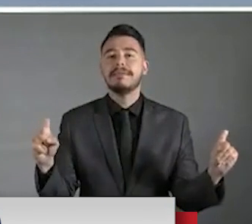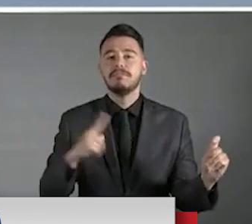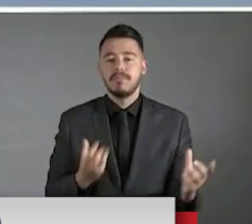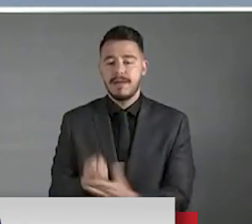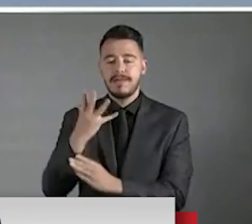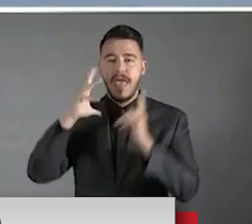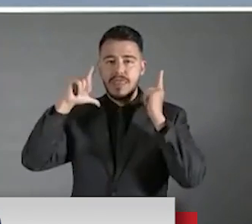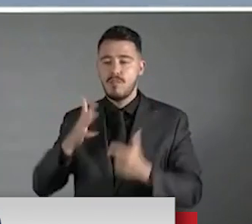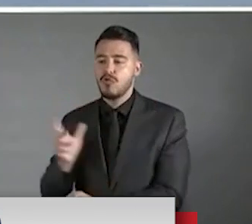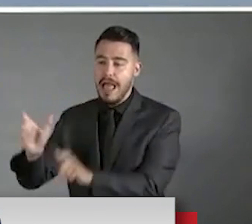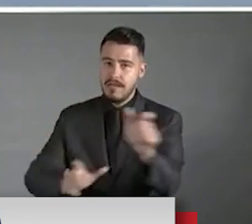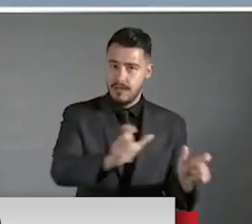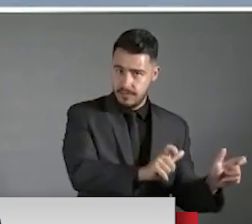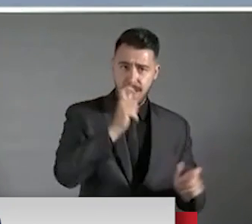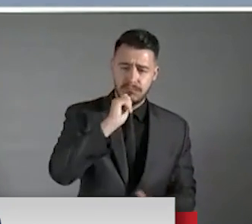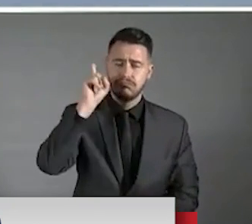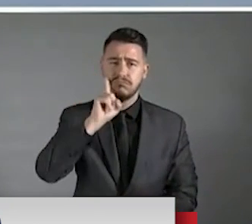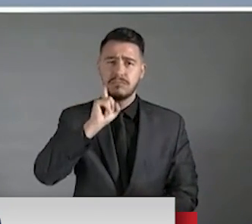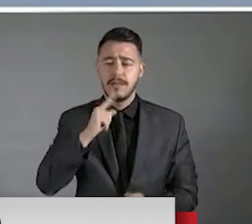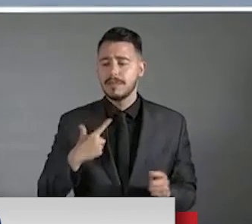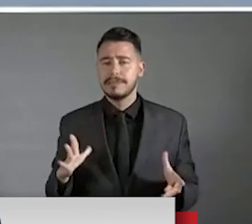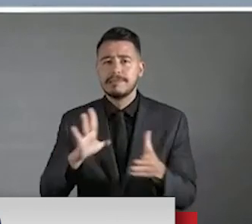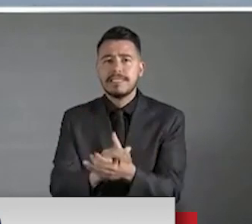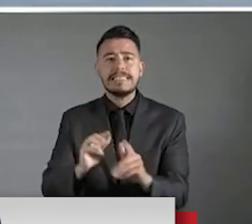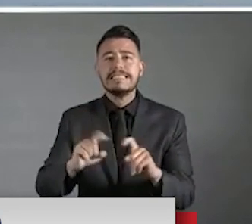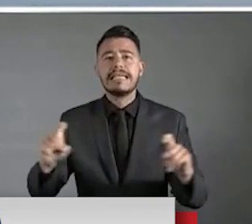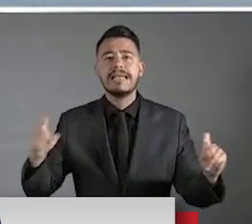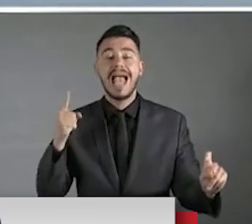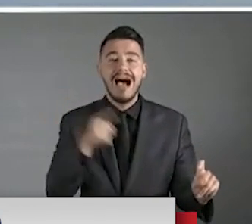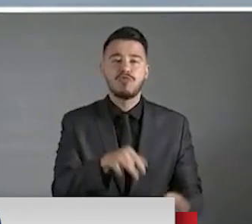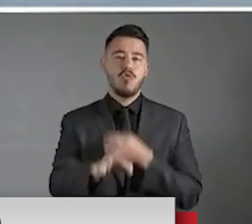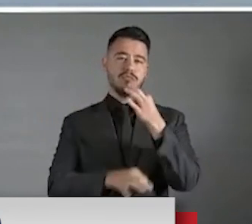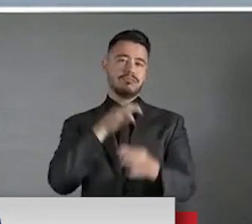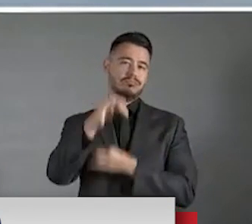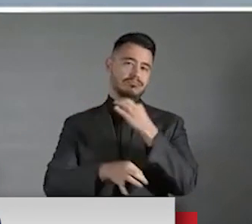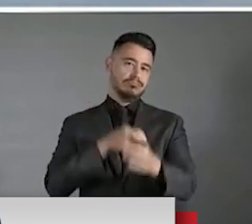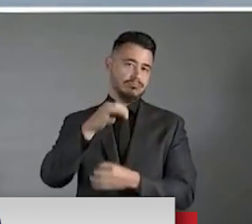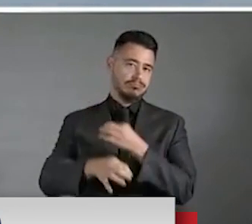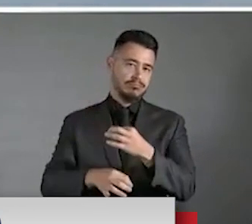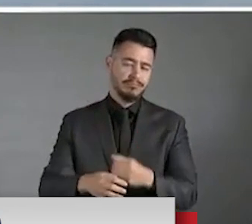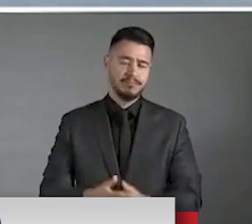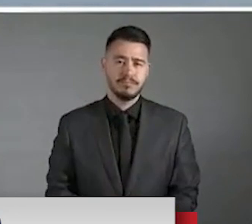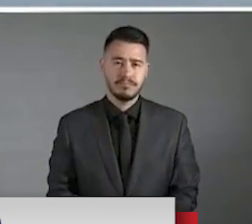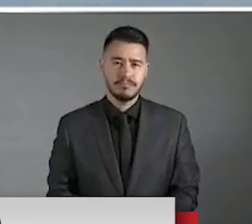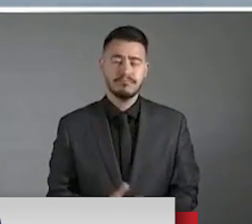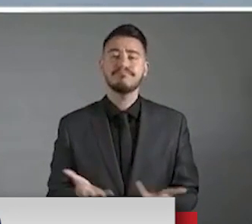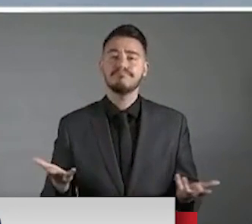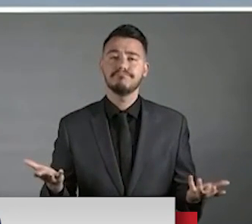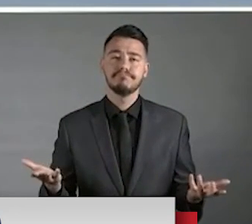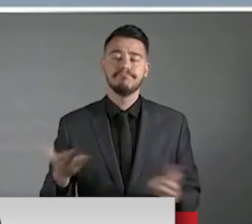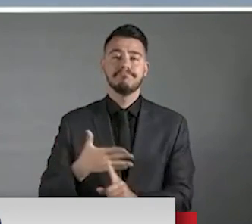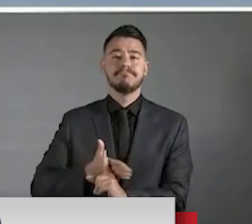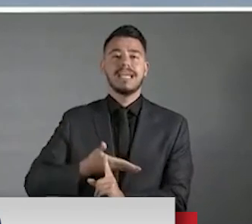Σαμαρά, πολύ πιο δυνατό από αυτό που εισέπραξε ο ίδιος ο Πρωθυπουργός, προκάλεσε μεγάλο προβληματισμό στο πρωθυπουργικό περιβάλλον. Στην αναζήτηση